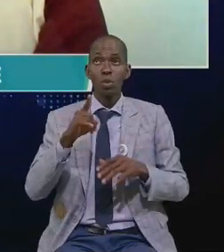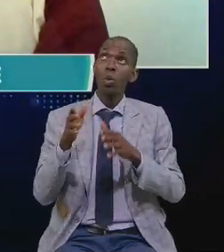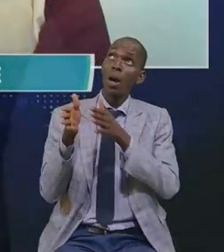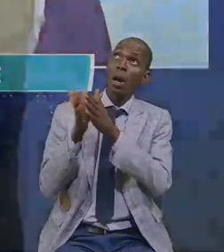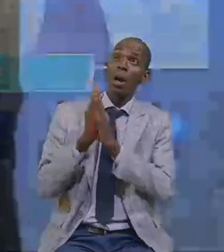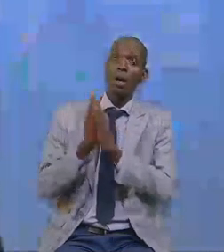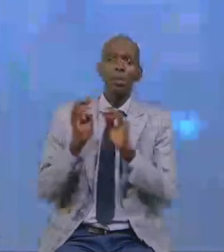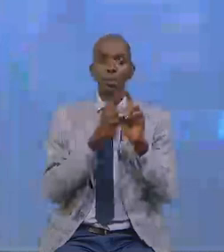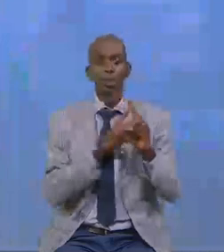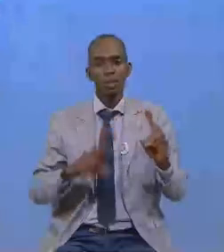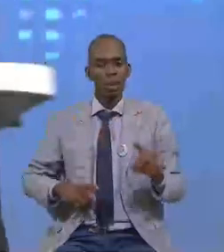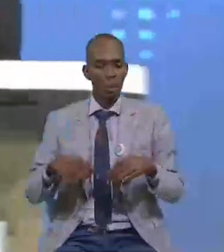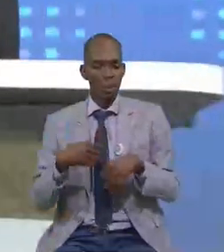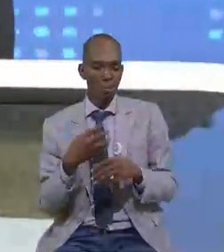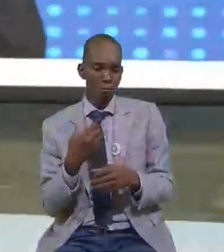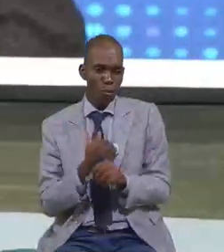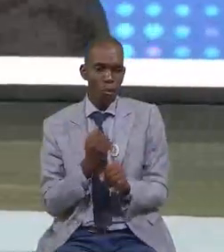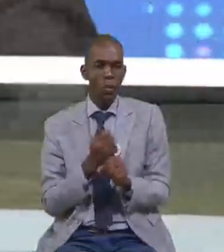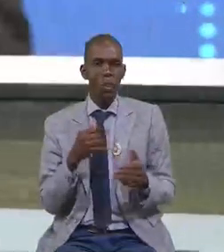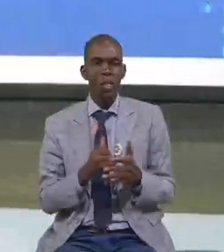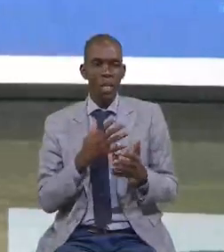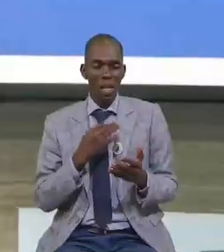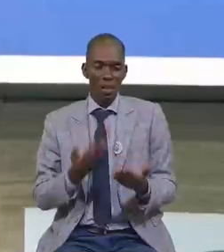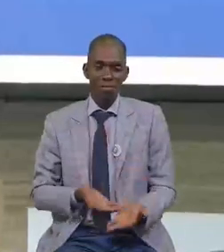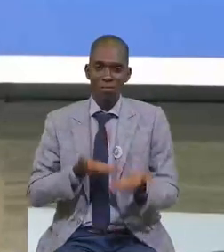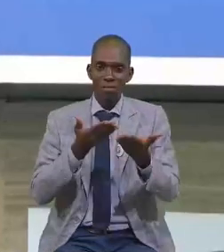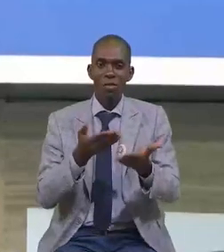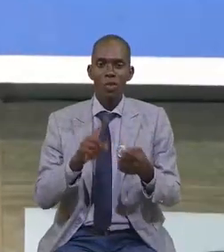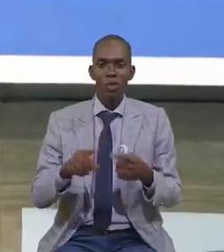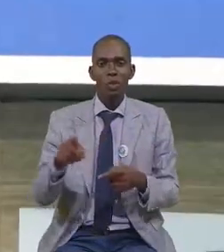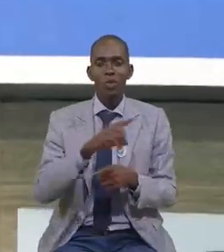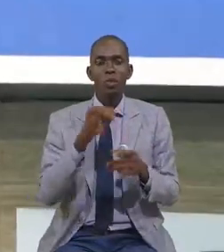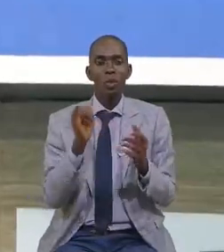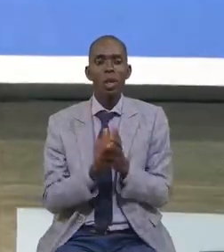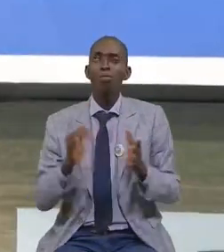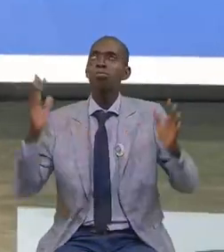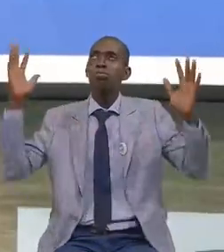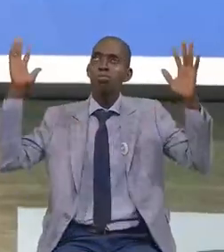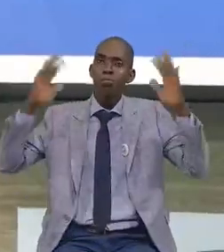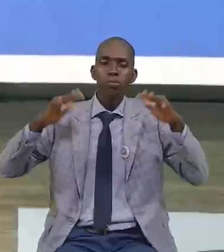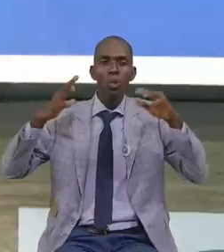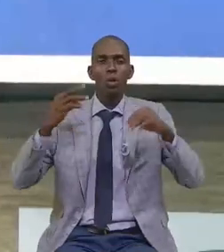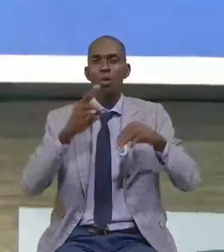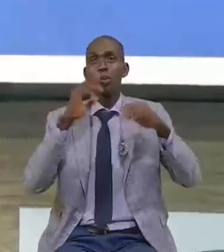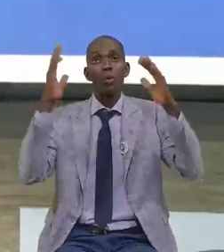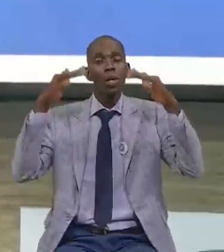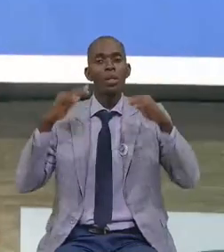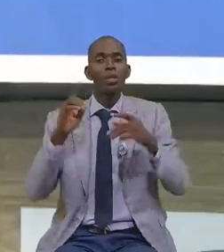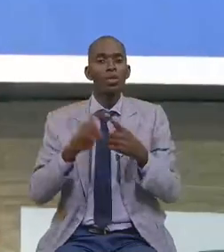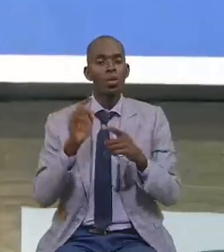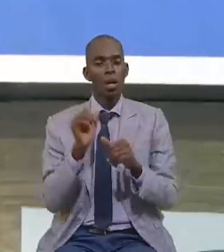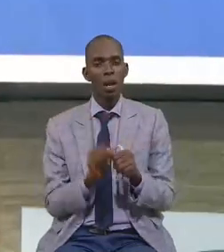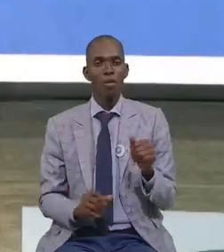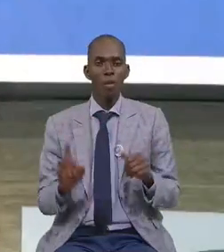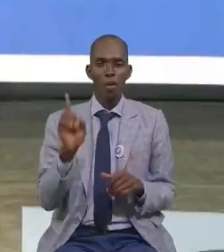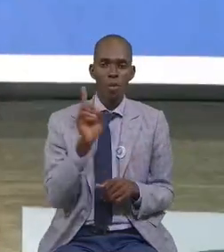demandez. Et le Seigneur accomplit cela et vous donne une abondante pluie. Il donnera